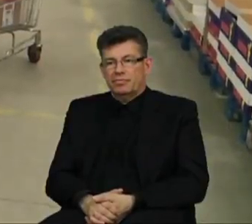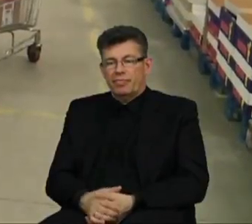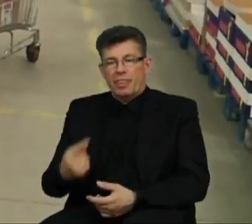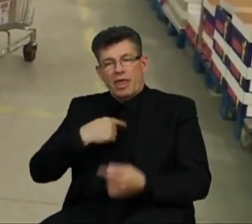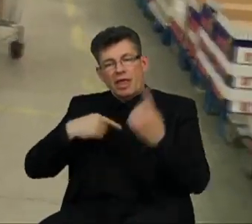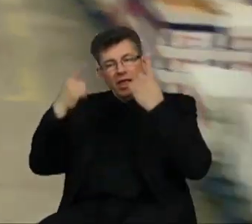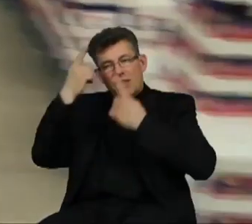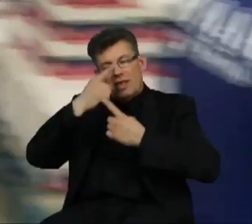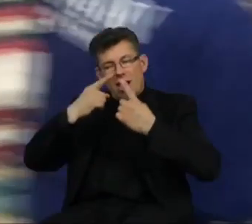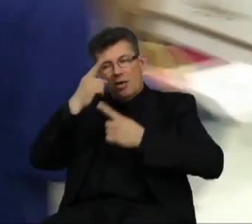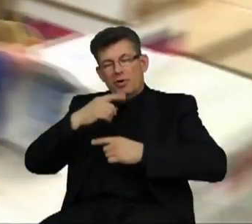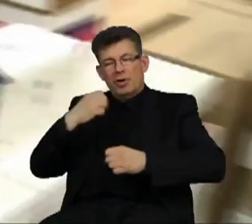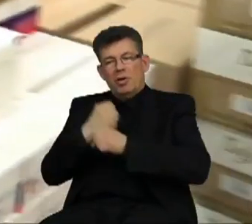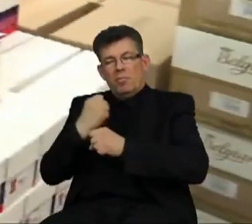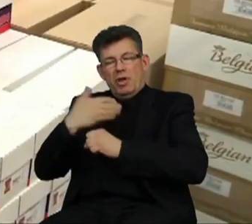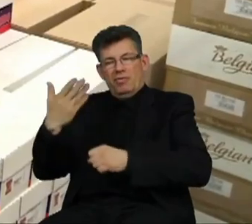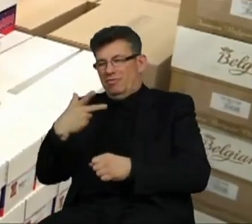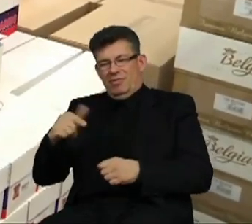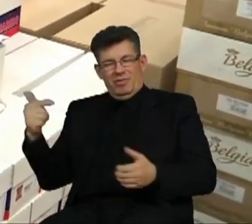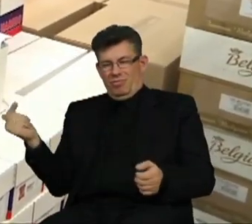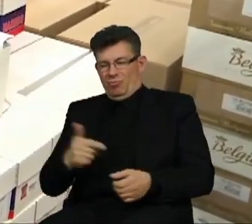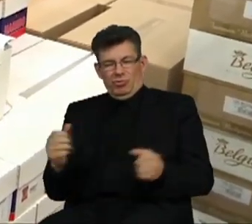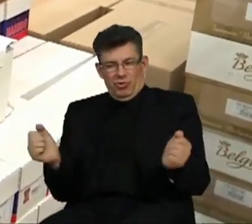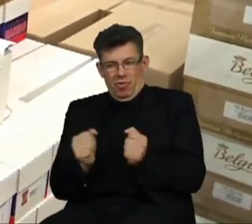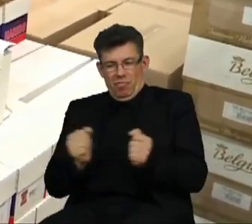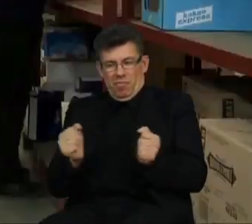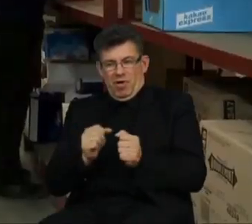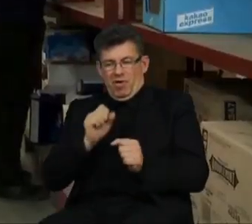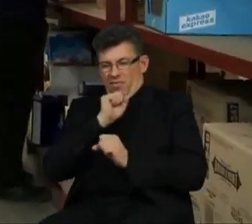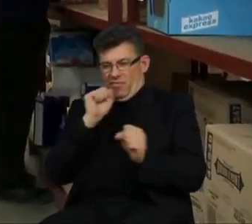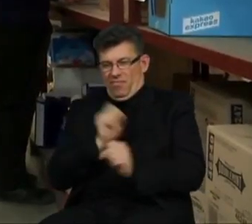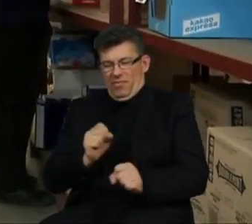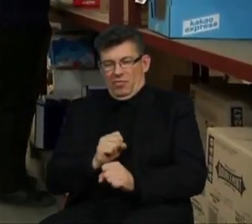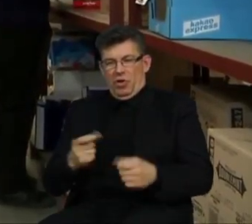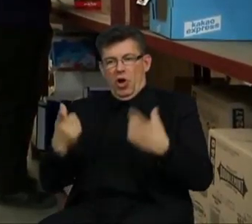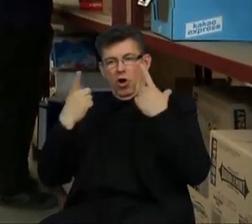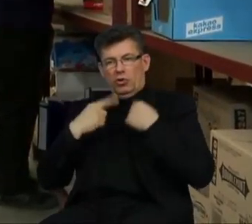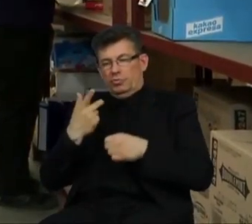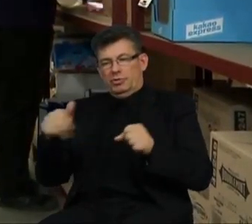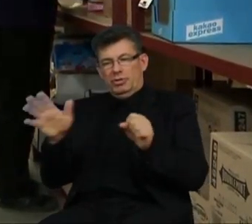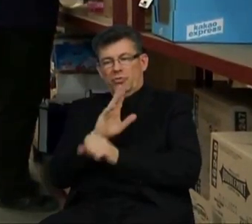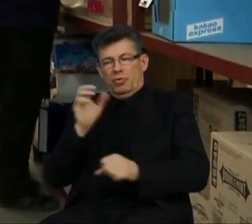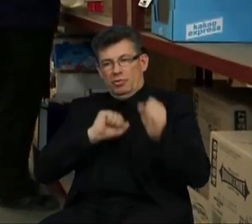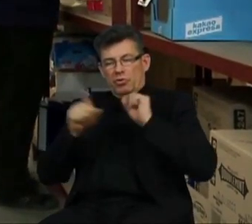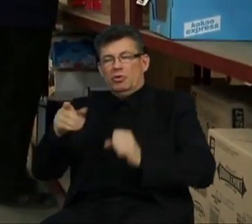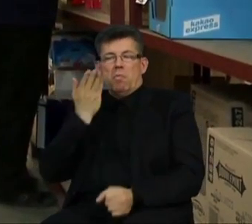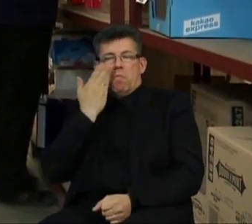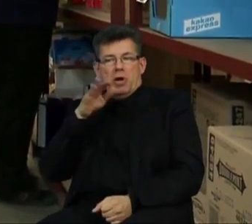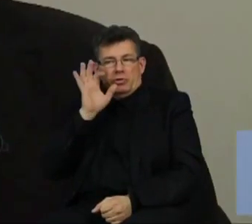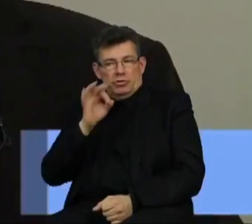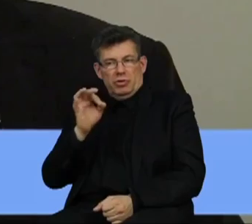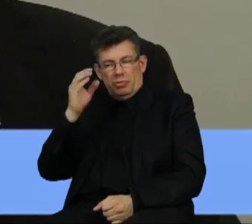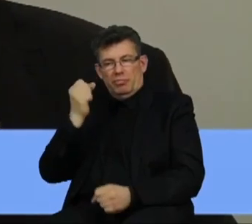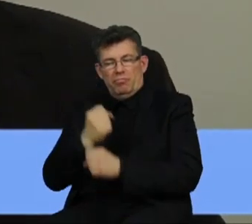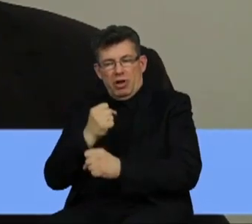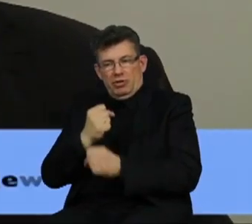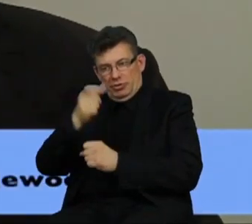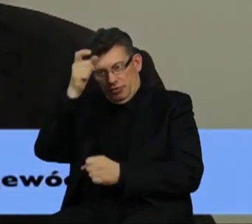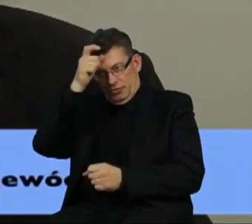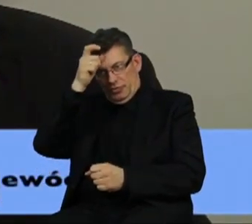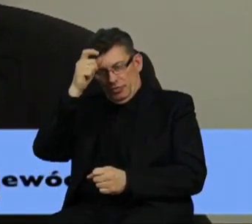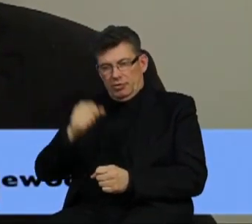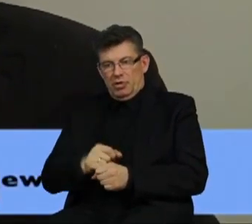Ja myślę, że pracodawcy nie powinni się w ogóle obawiać. Trzeba przyznać, że osoby z niepełnosprawnością to są bardzo dobrzy pracownicy. Tak? W przypadku,